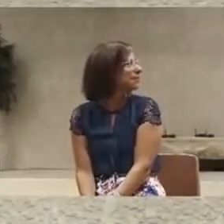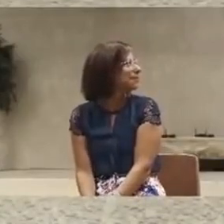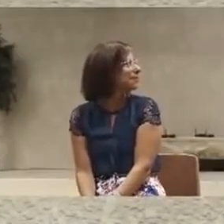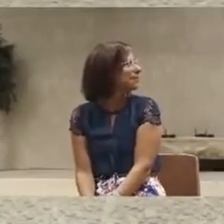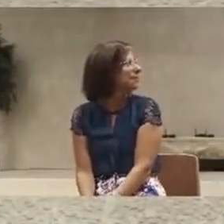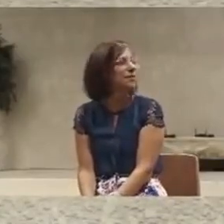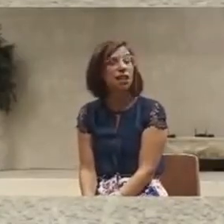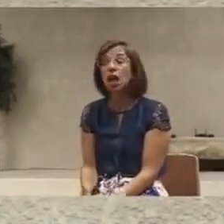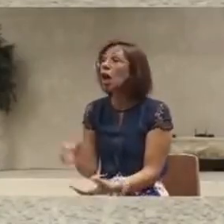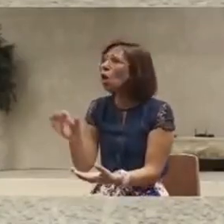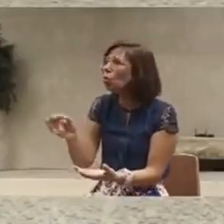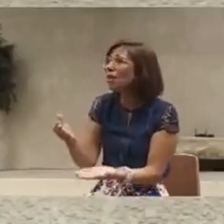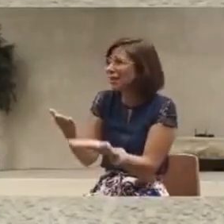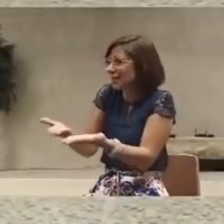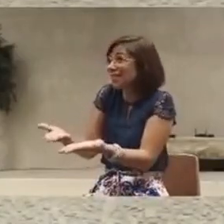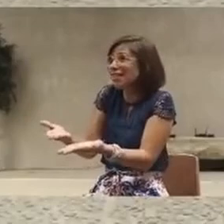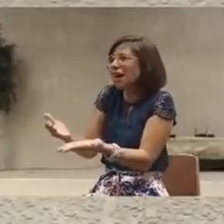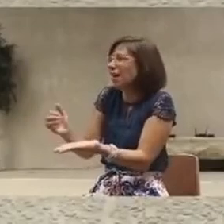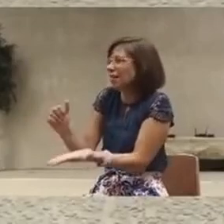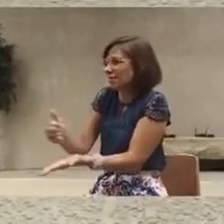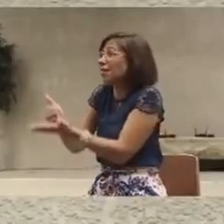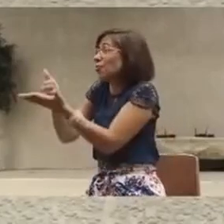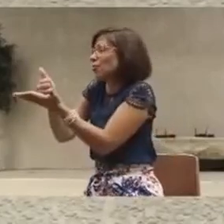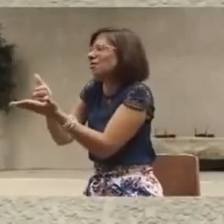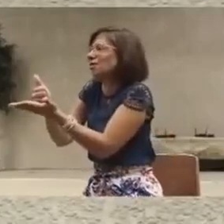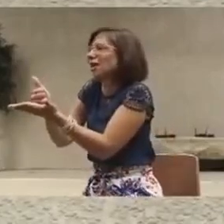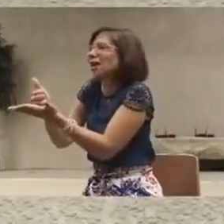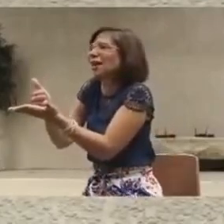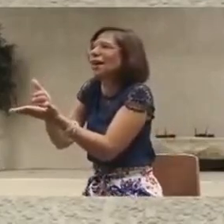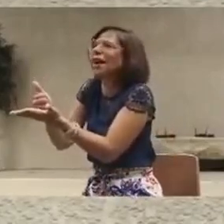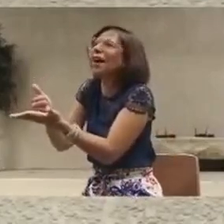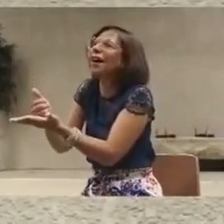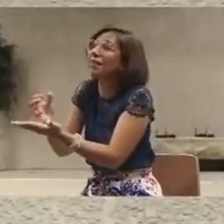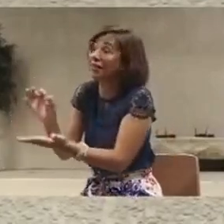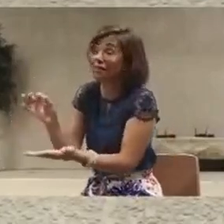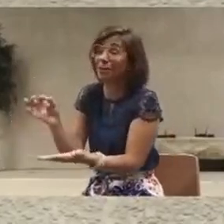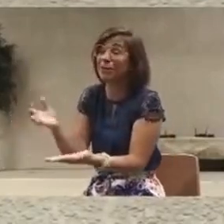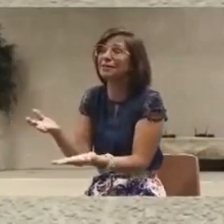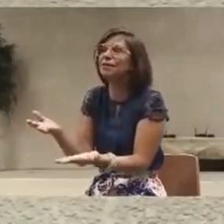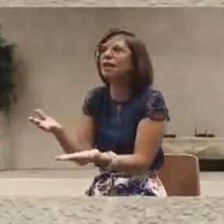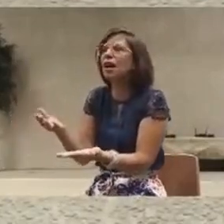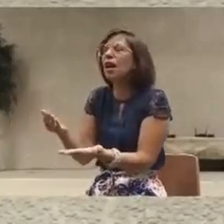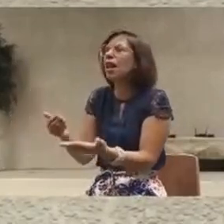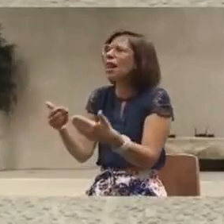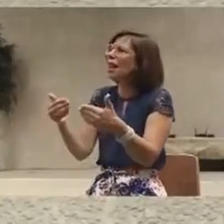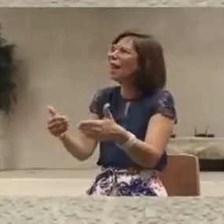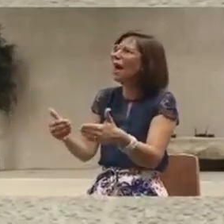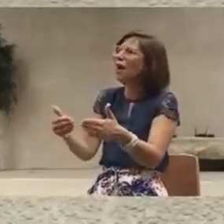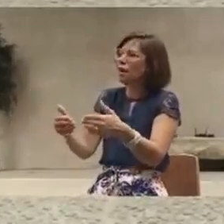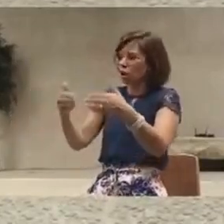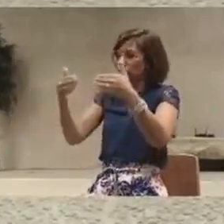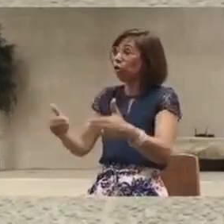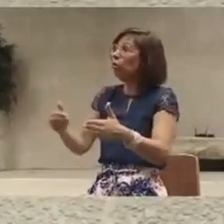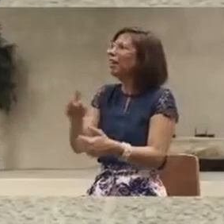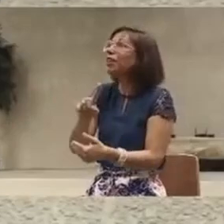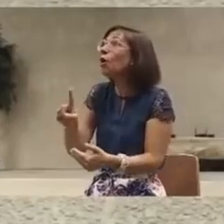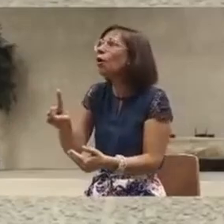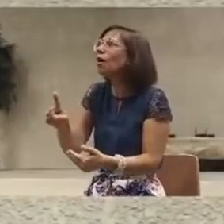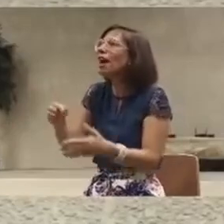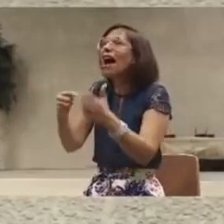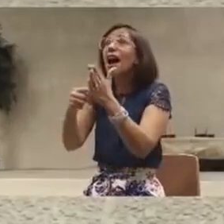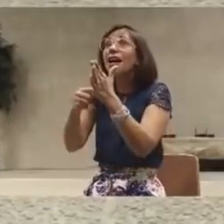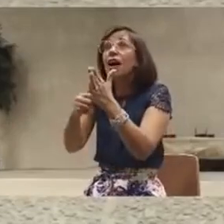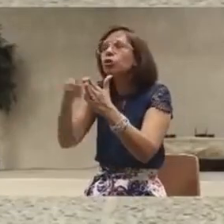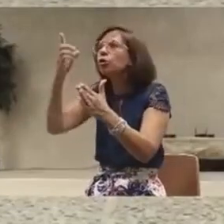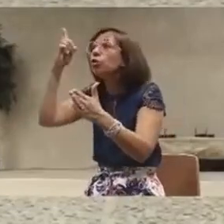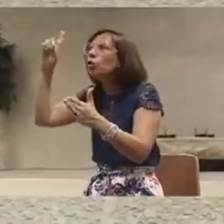Et ça nous aide, ça donne des petits... Pour nous amener, pour pas qu'on bloque. Quand il voit qu'on est à la limite de ce